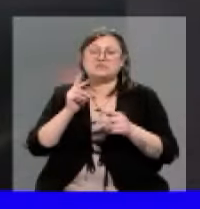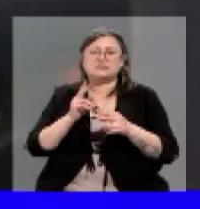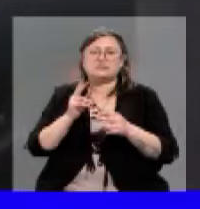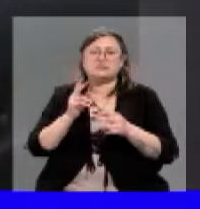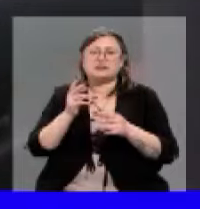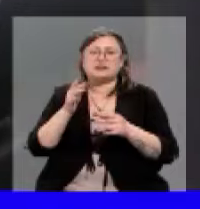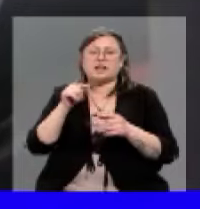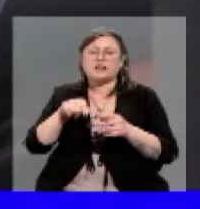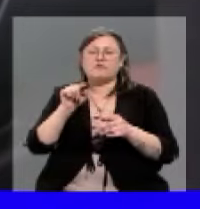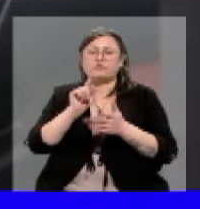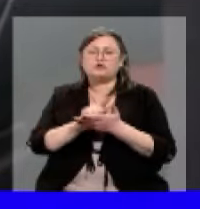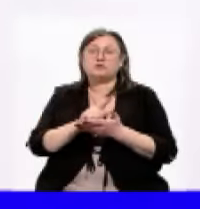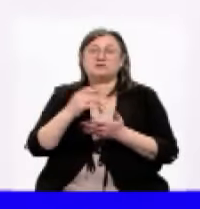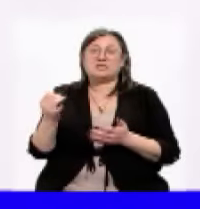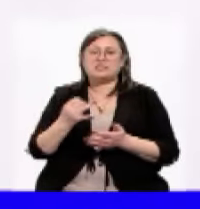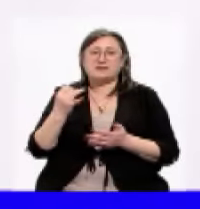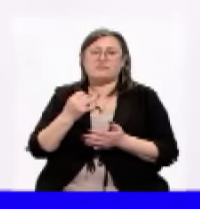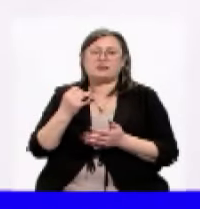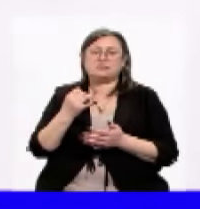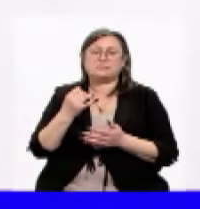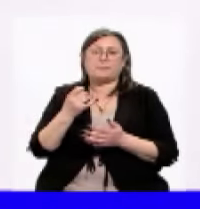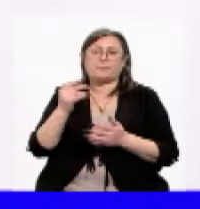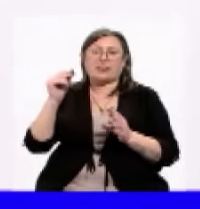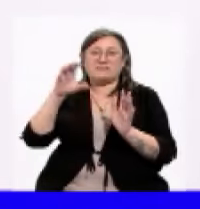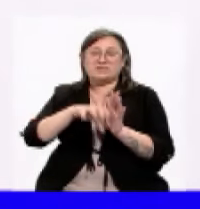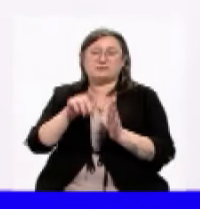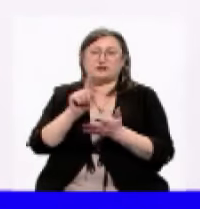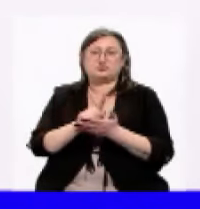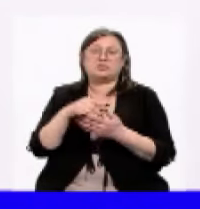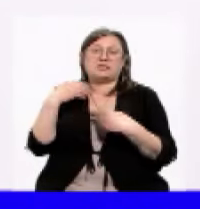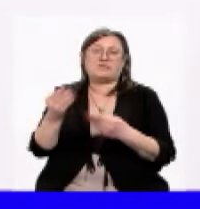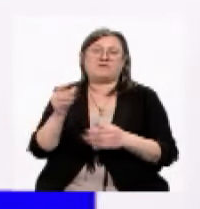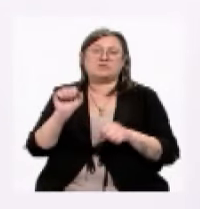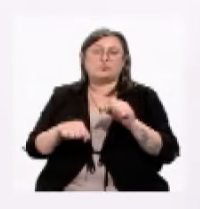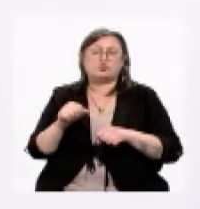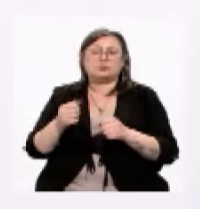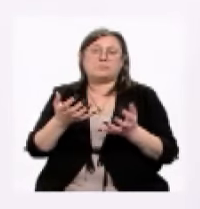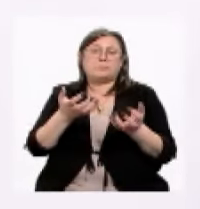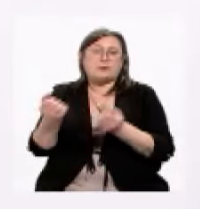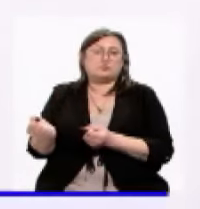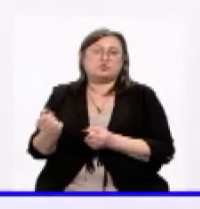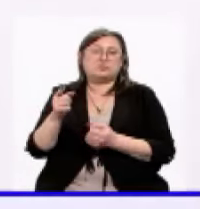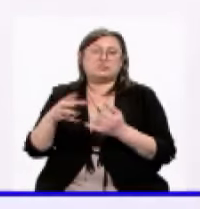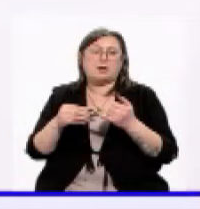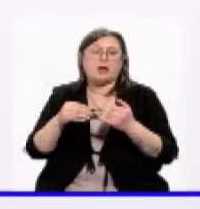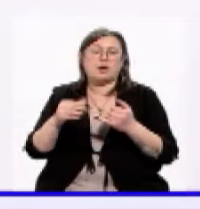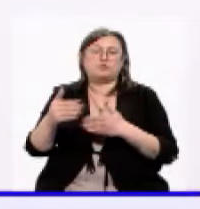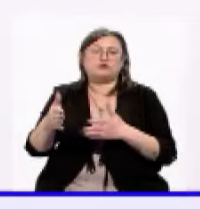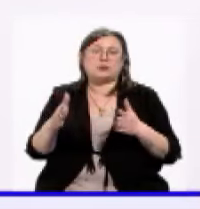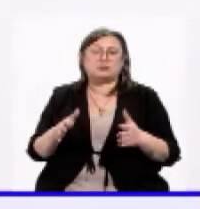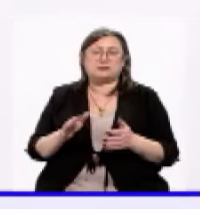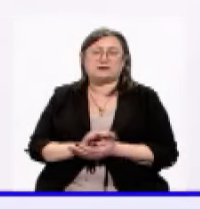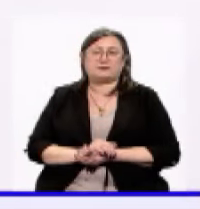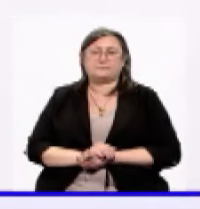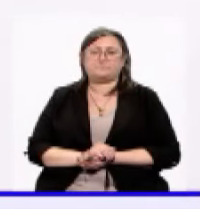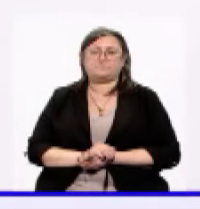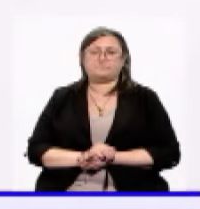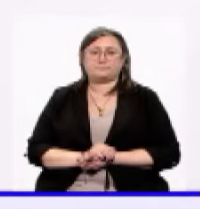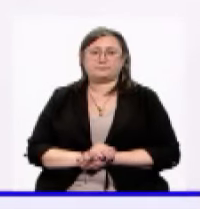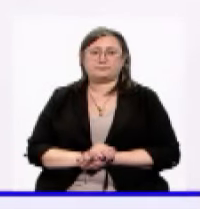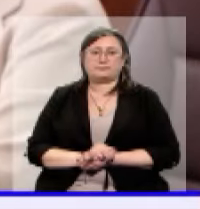алуға мүмкіндік беруіміз керек дейді. Барлық инвестициялық міндеттемелер орындалғаннан кейін арналы экономикалық аймақ қатысушылары үшін жер учаскесін сатып